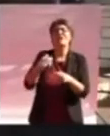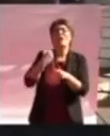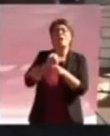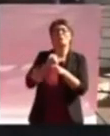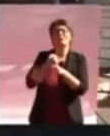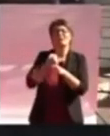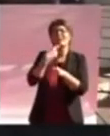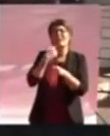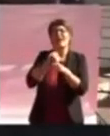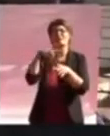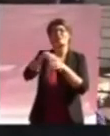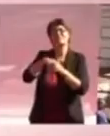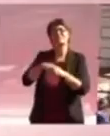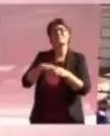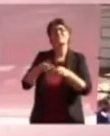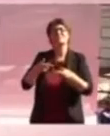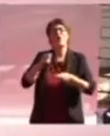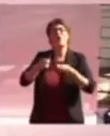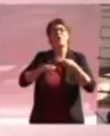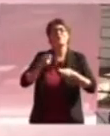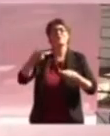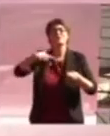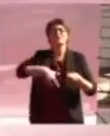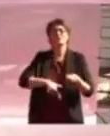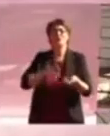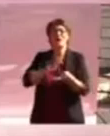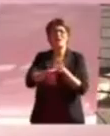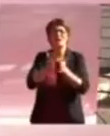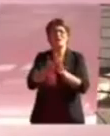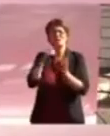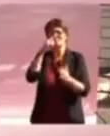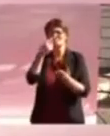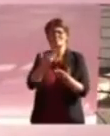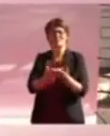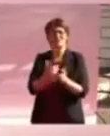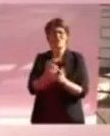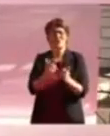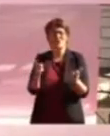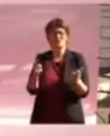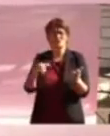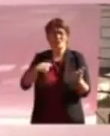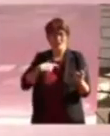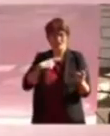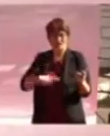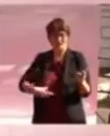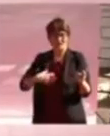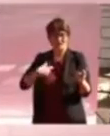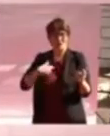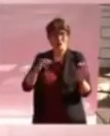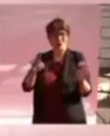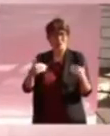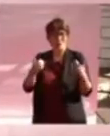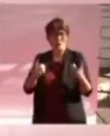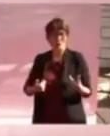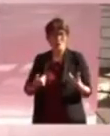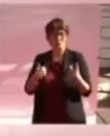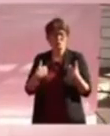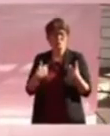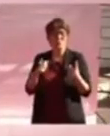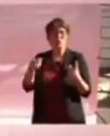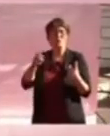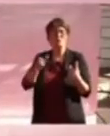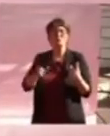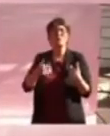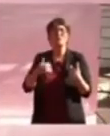non hanno contratti adeguati e io stessa il signor ministro ne sono un esempio perché sono costrette a lavorare